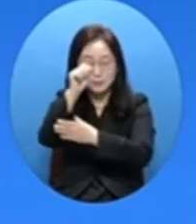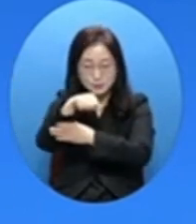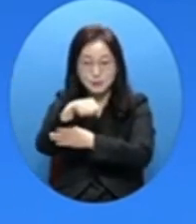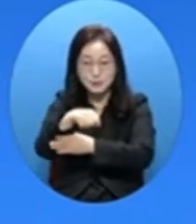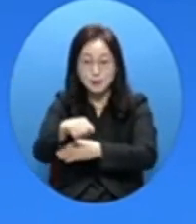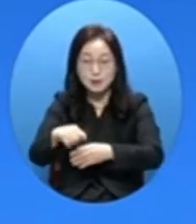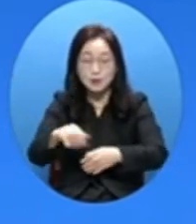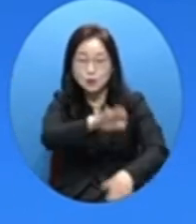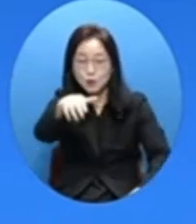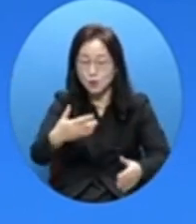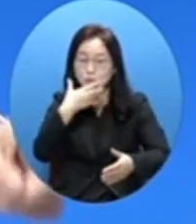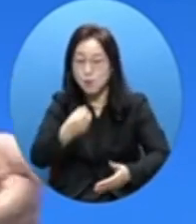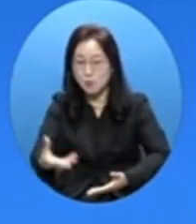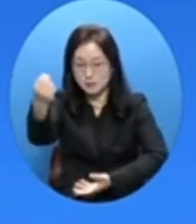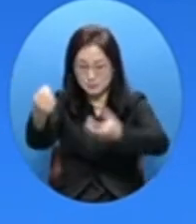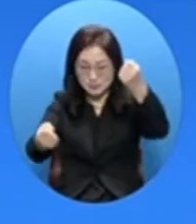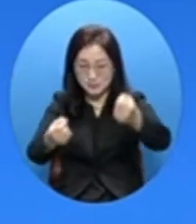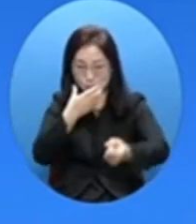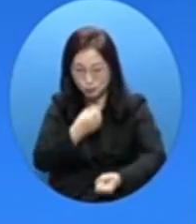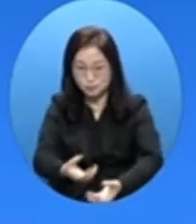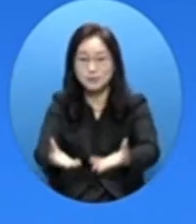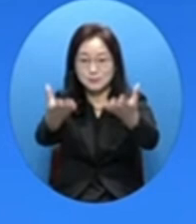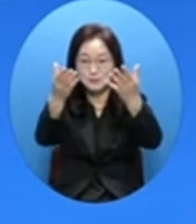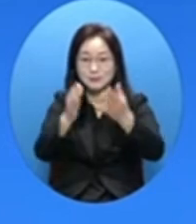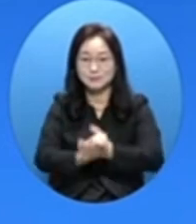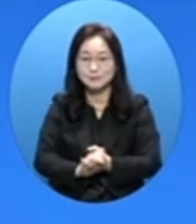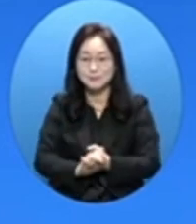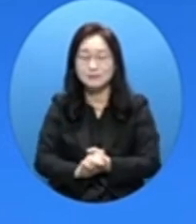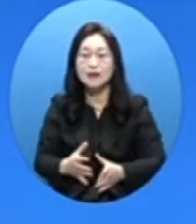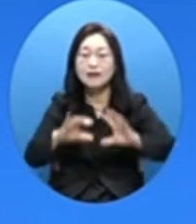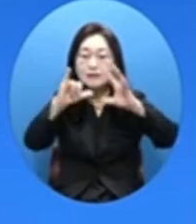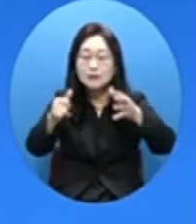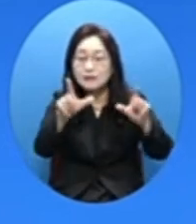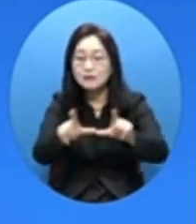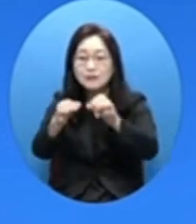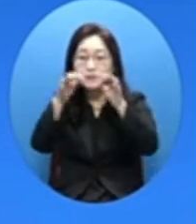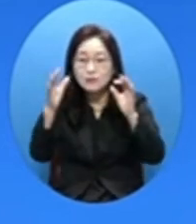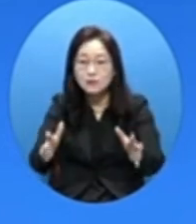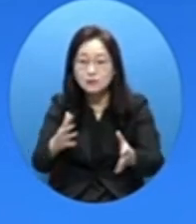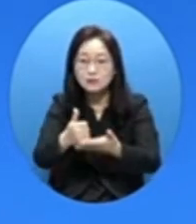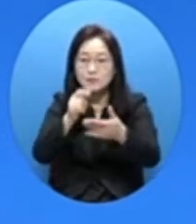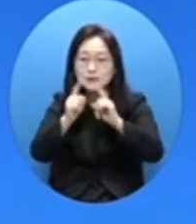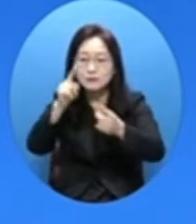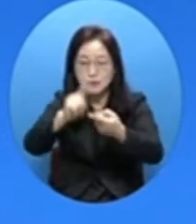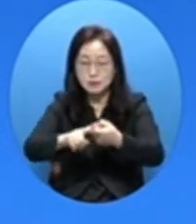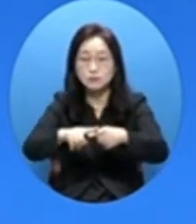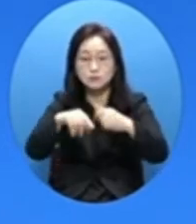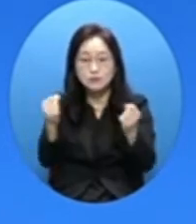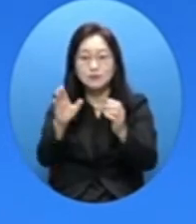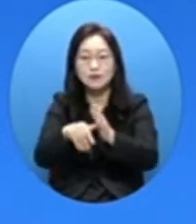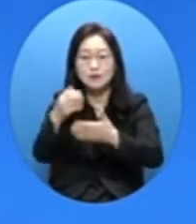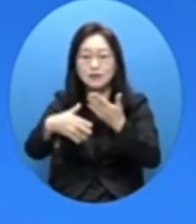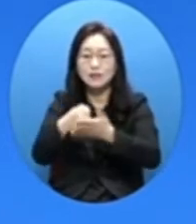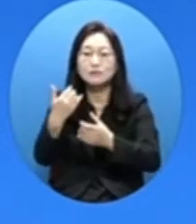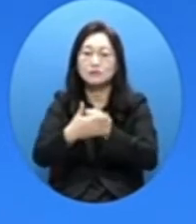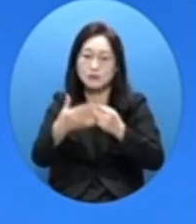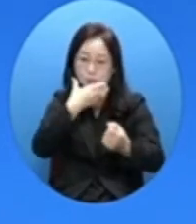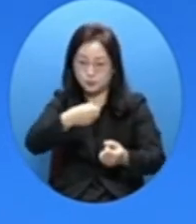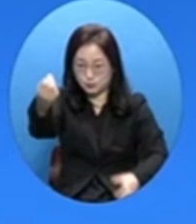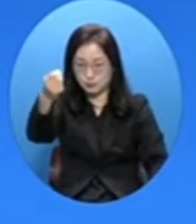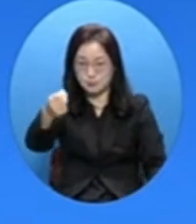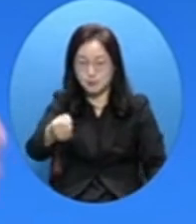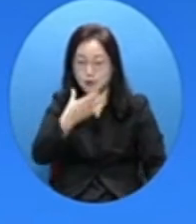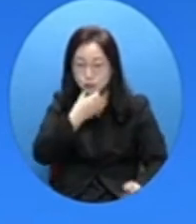살아가는 여러분 되기를 주님으로 축원합니다. 이상을 살아가는 동안 주의 말씀에 순종할 때 하나님의 은혜가 임하는 것입니다. 축복이 임하는